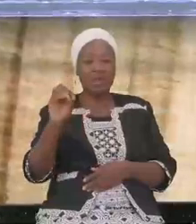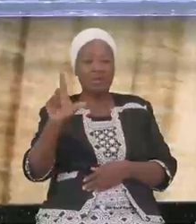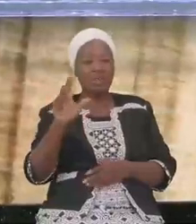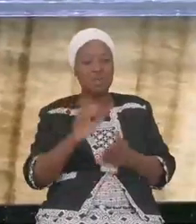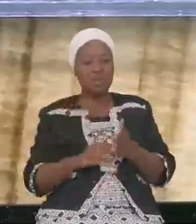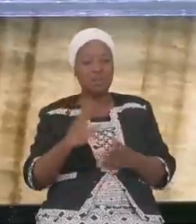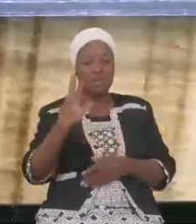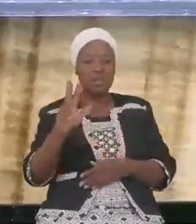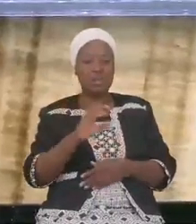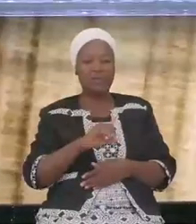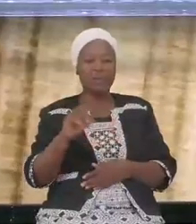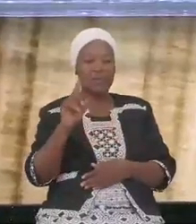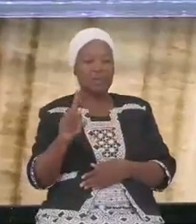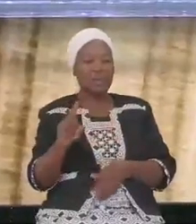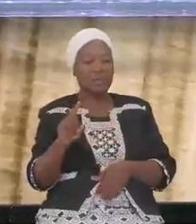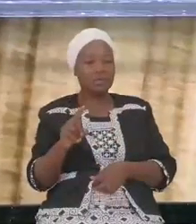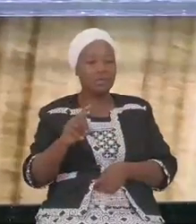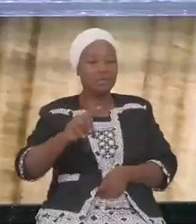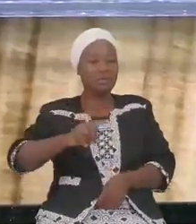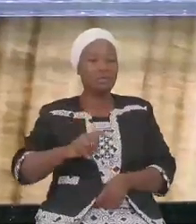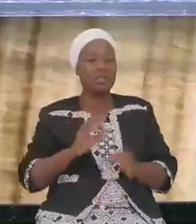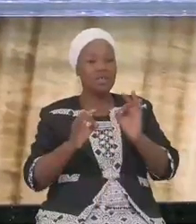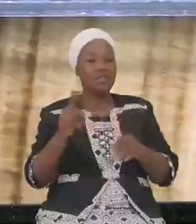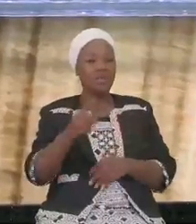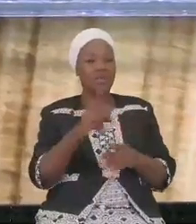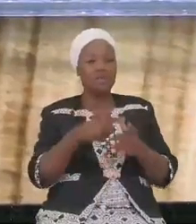Colossiens 3, verset 1. Si donc